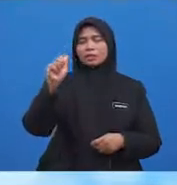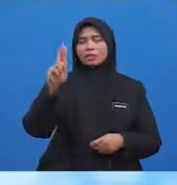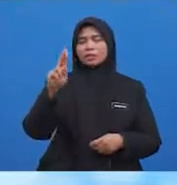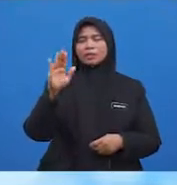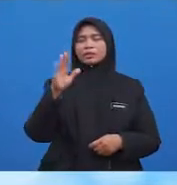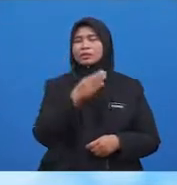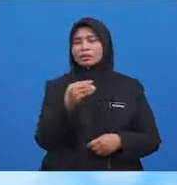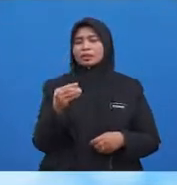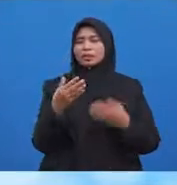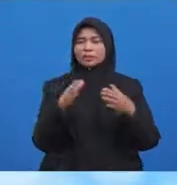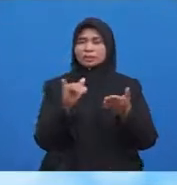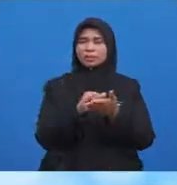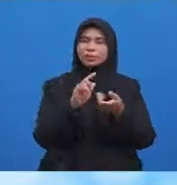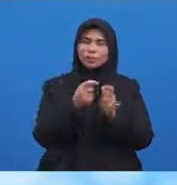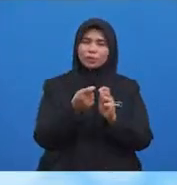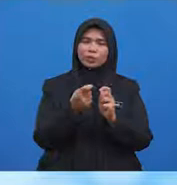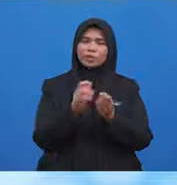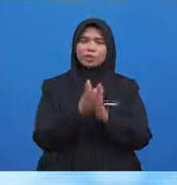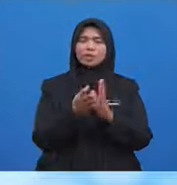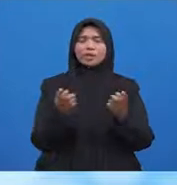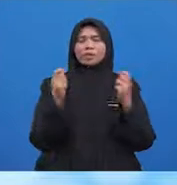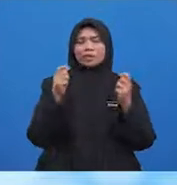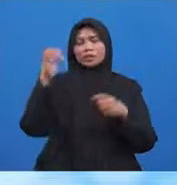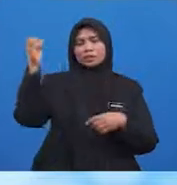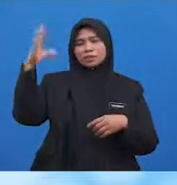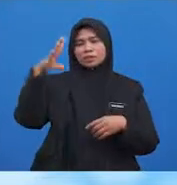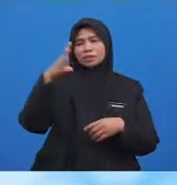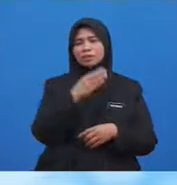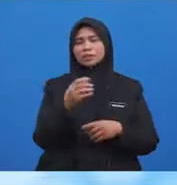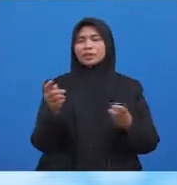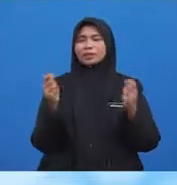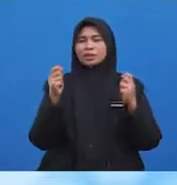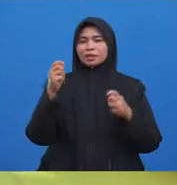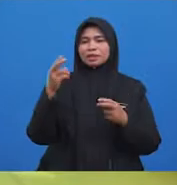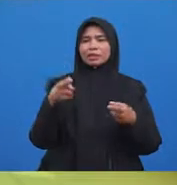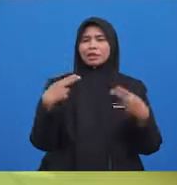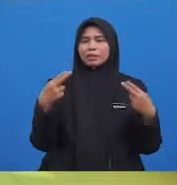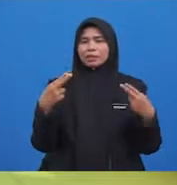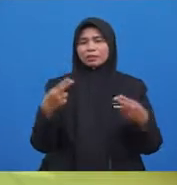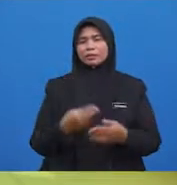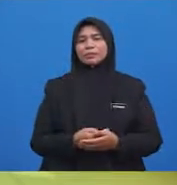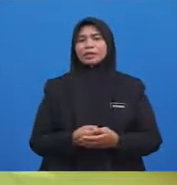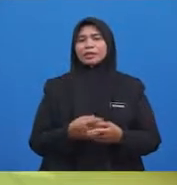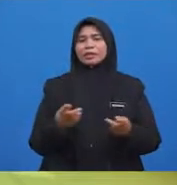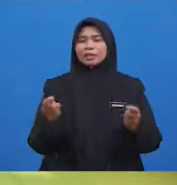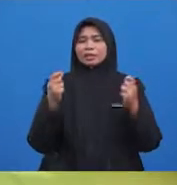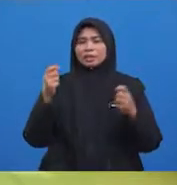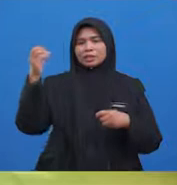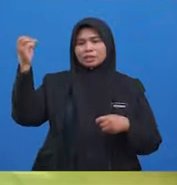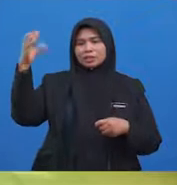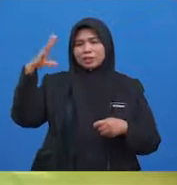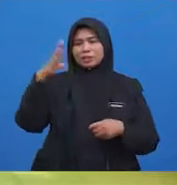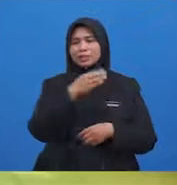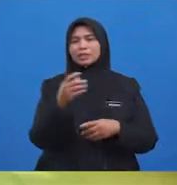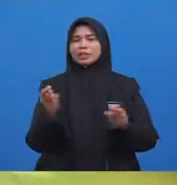bertukar menjadi tenaga cahaya dan tenaga HB tenaga cahaya dan